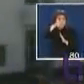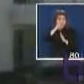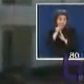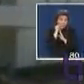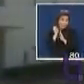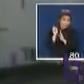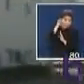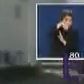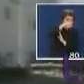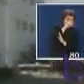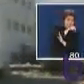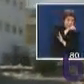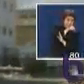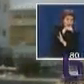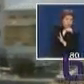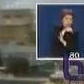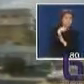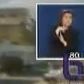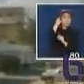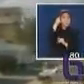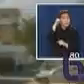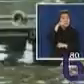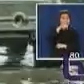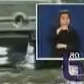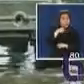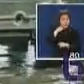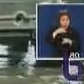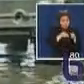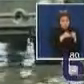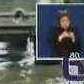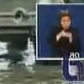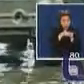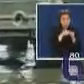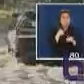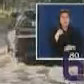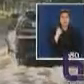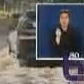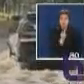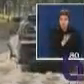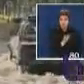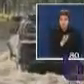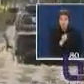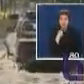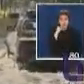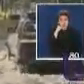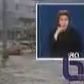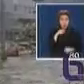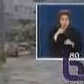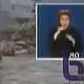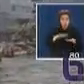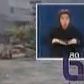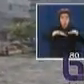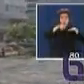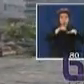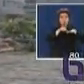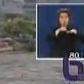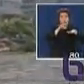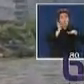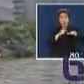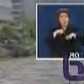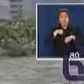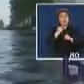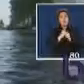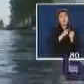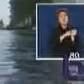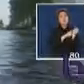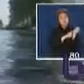ระบบการระบายน้ำและคลองมีจำนวนค่อนข้างจำกัดการระบายน้ำที่ท่วมนั้นอาจจะทำได้ล่